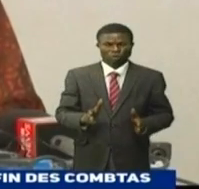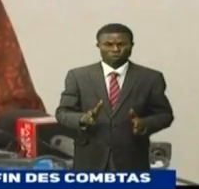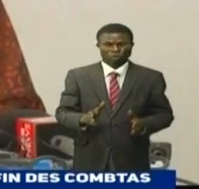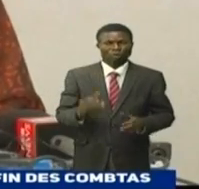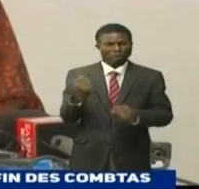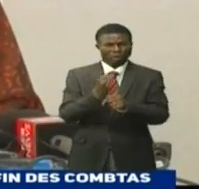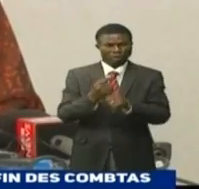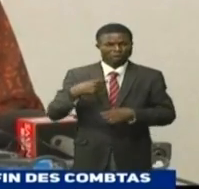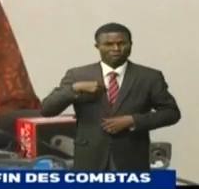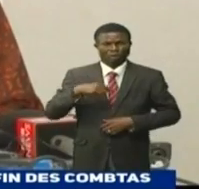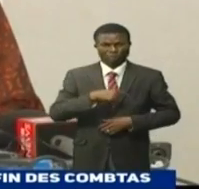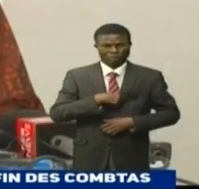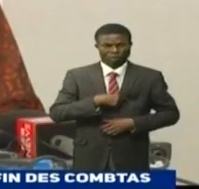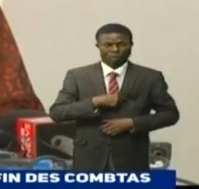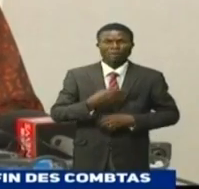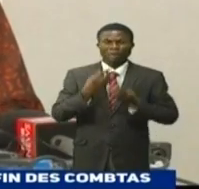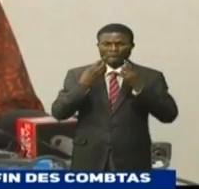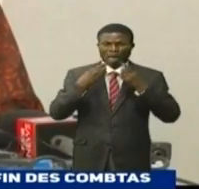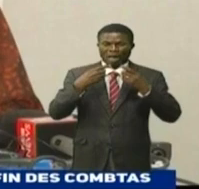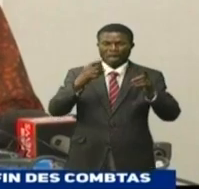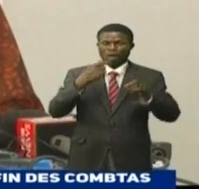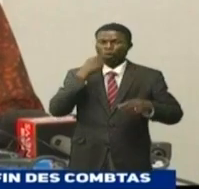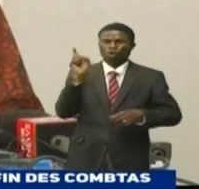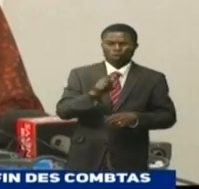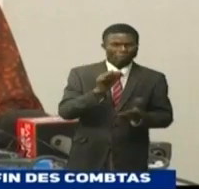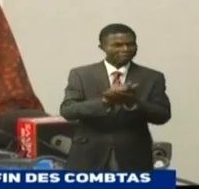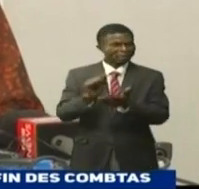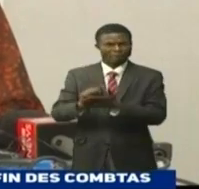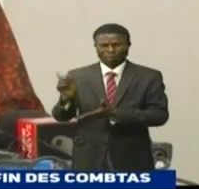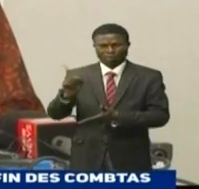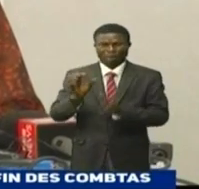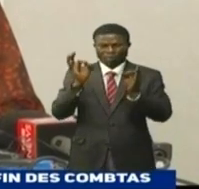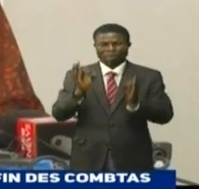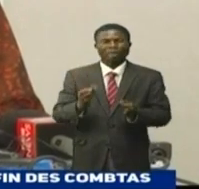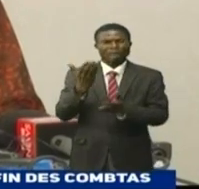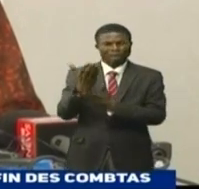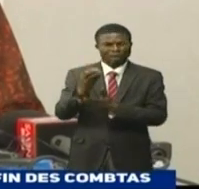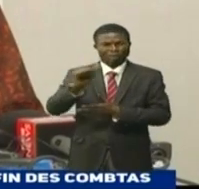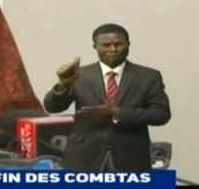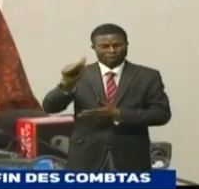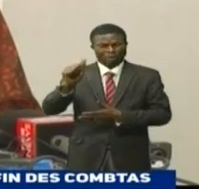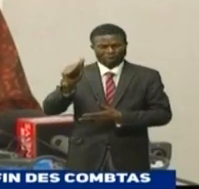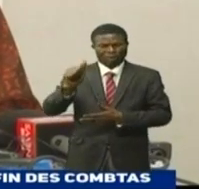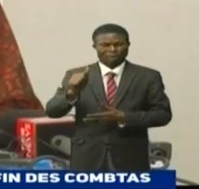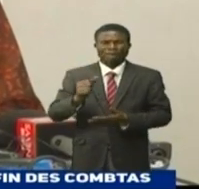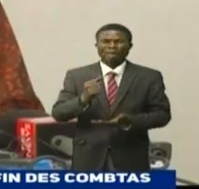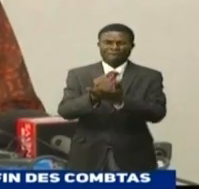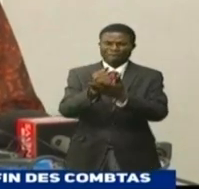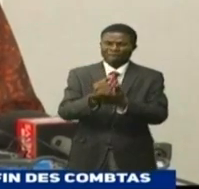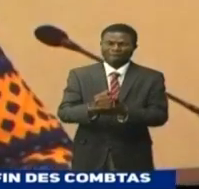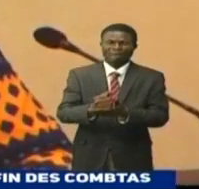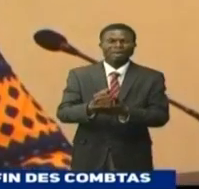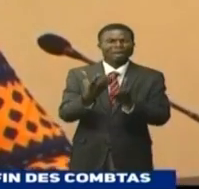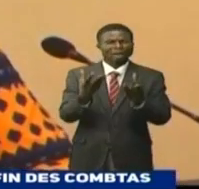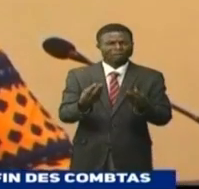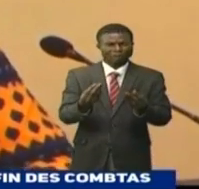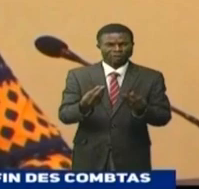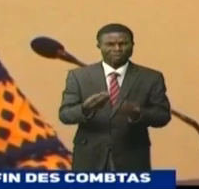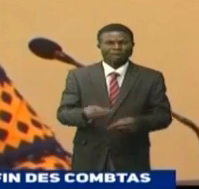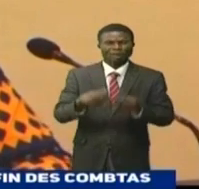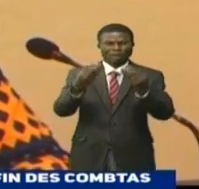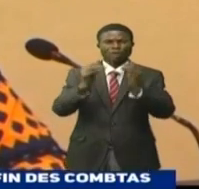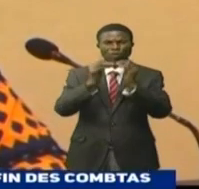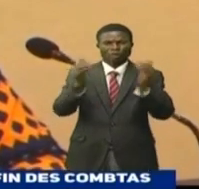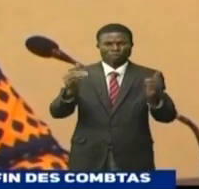notre travail n'est pas de leur dire ce qu'ils doivent faire mais juste de faciliter et ramener la paix parmi